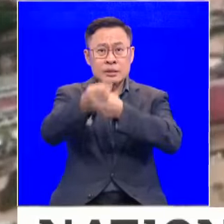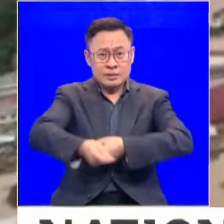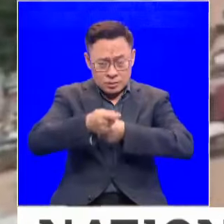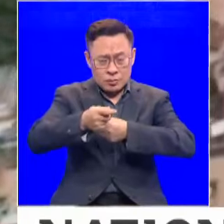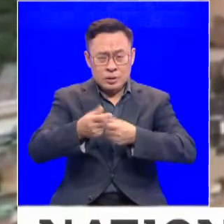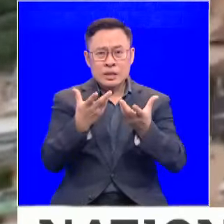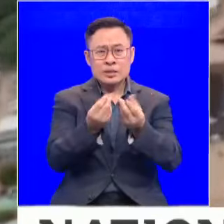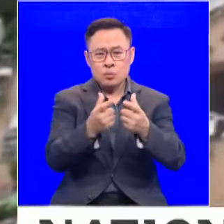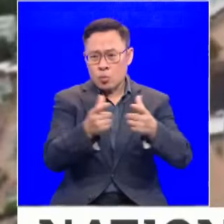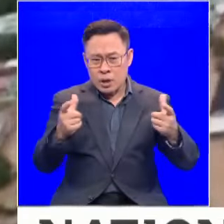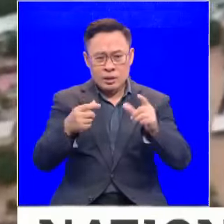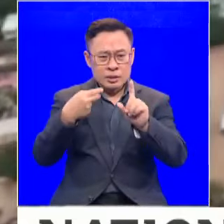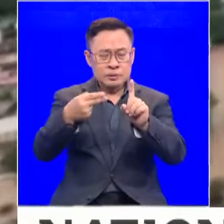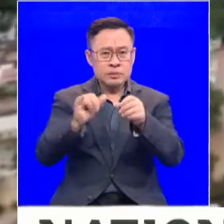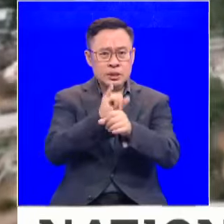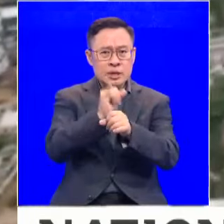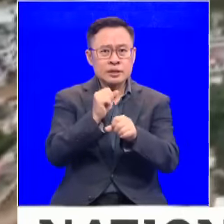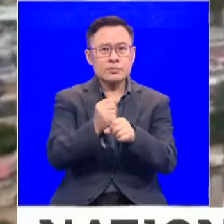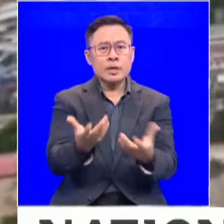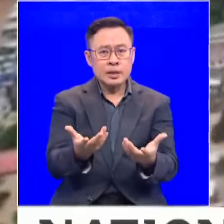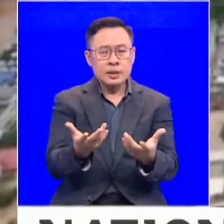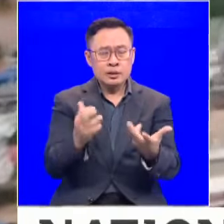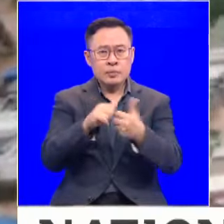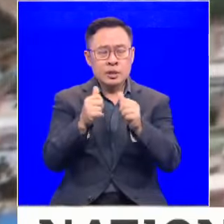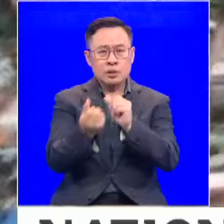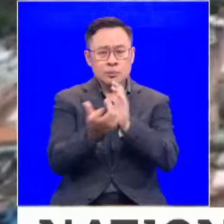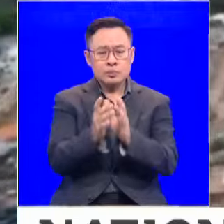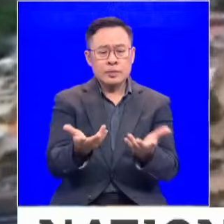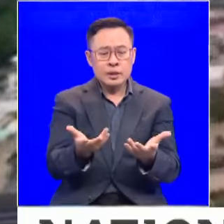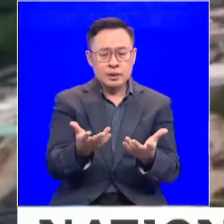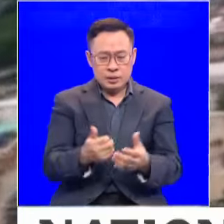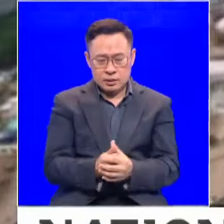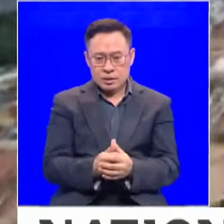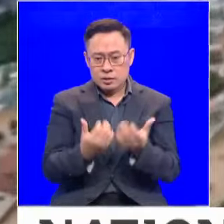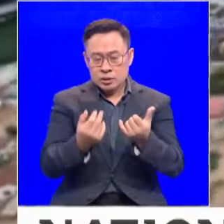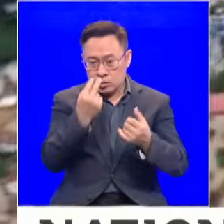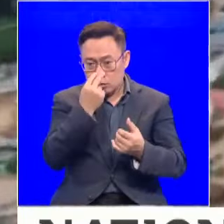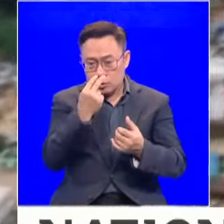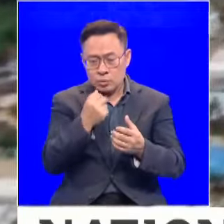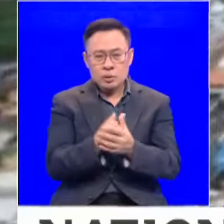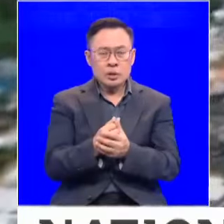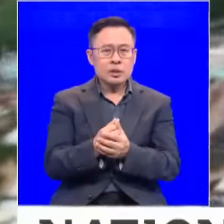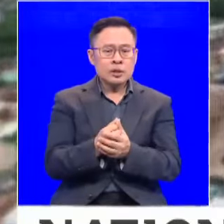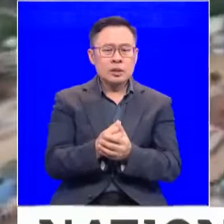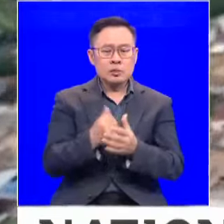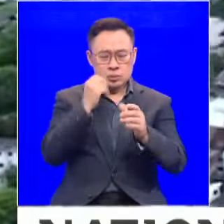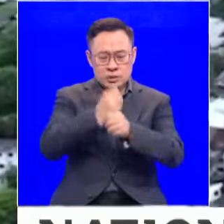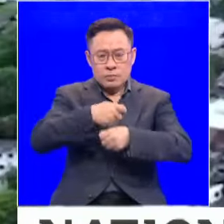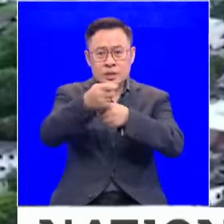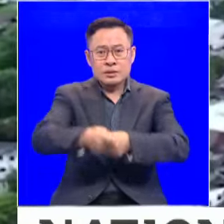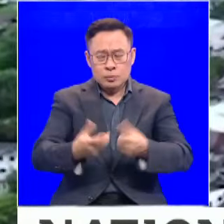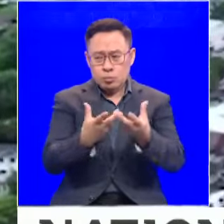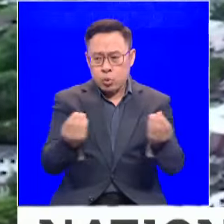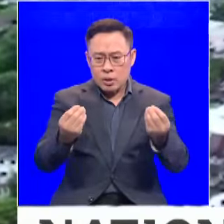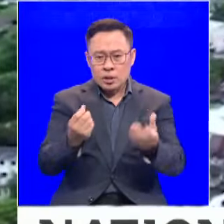ฮะตั้งแต่มีน้ำท่วมช่วงต้นเดือนที่ผ่านมาเนี่ยนะครับขณะเดียวกันเราต้องไปดูว่าจะได้รับการเยียวยายังไงล่าสุด